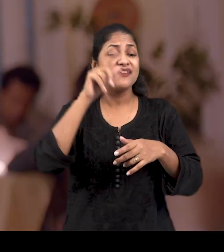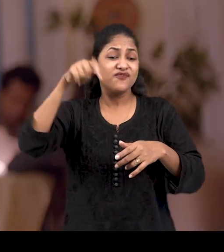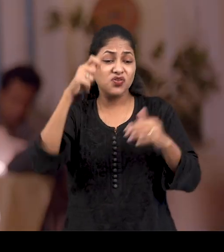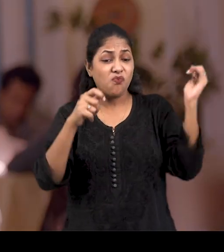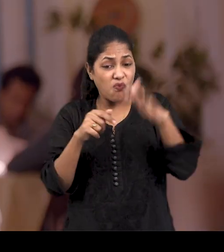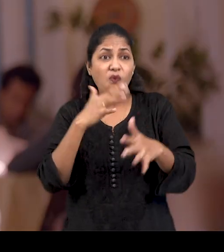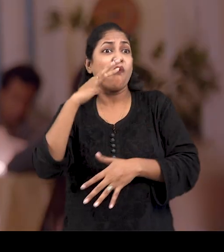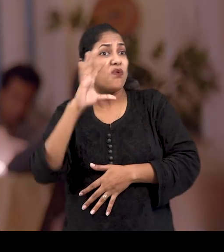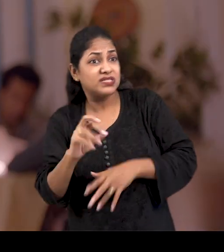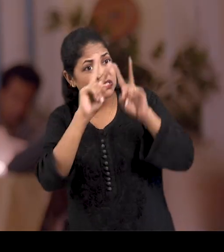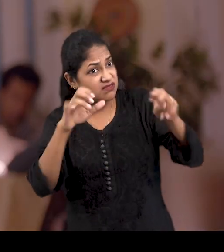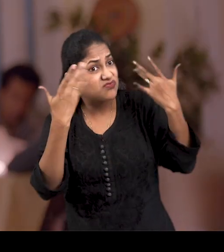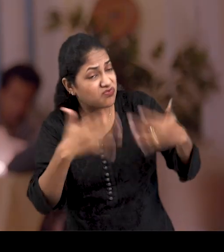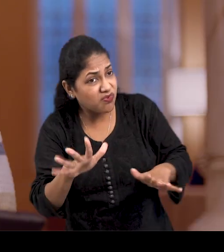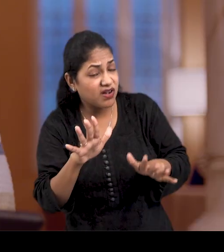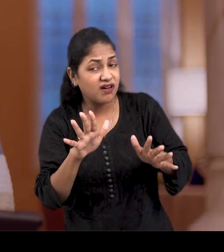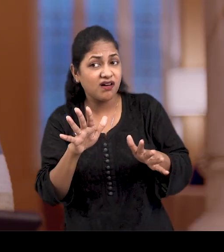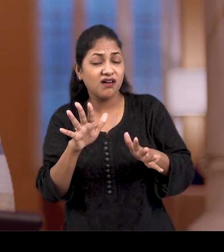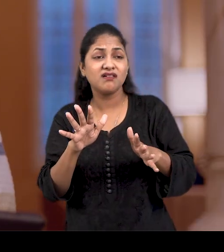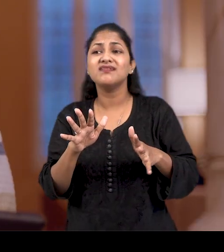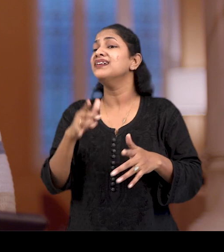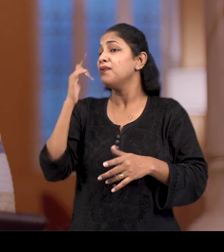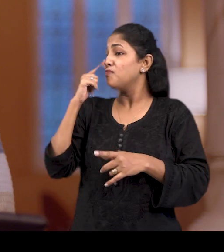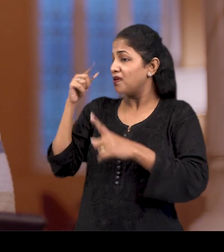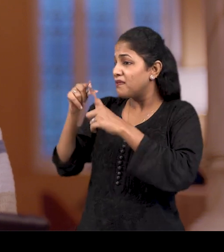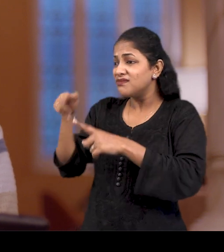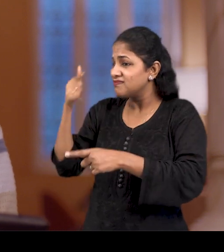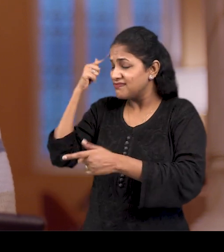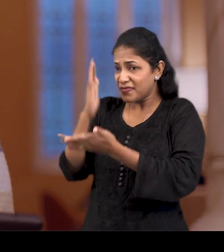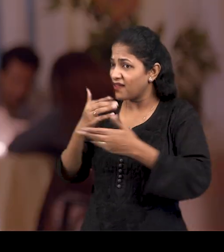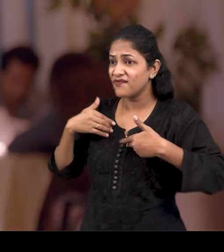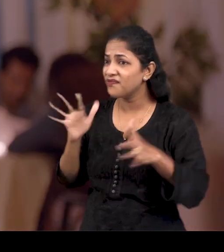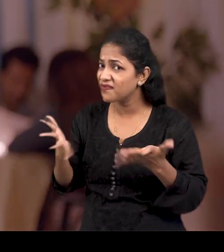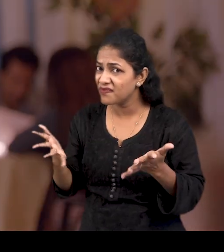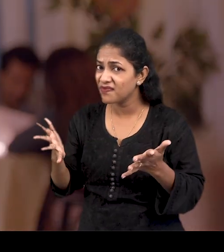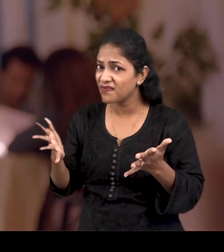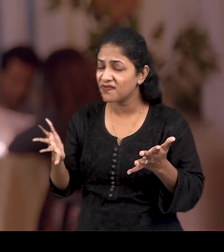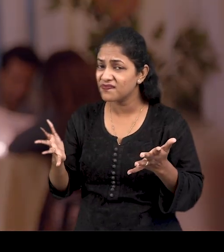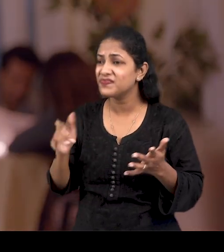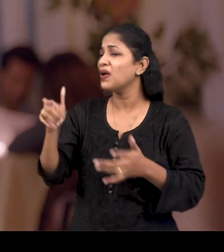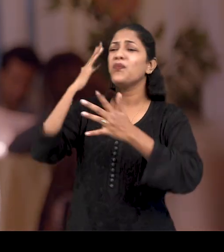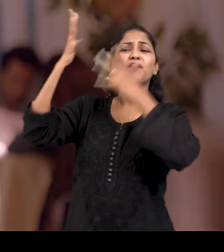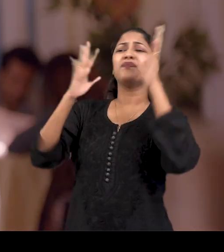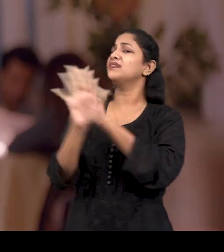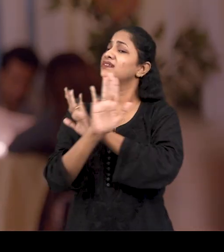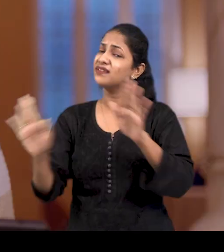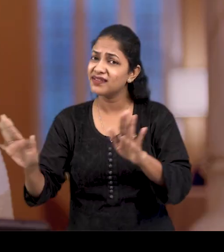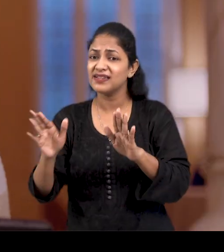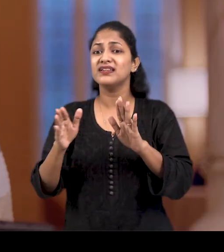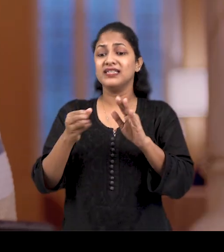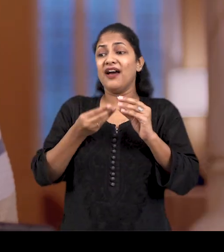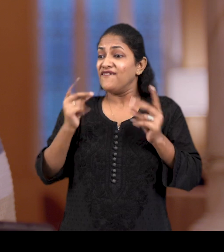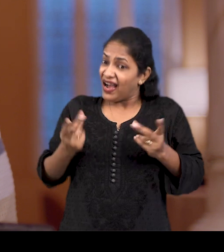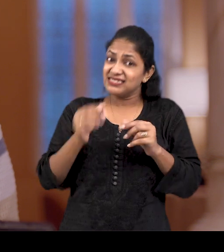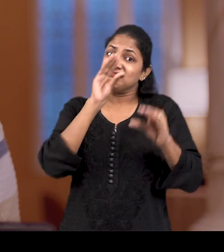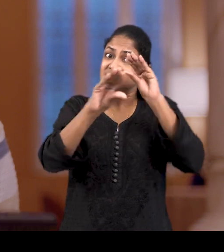તપાસ કરી કે આ વિડીયો અસલી છે કે નહીં? પ્રિયા, તું મારી વાત પર ક્યારેય ભરોસો નથી કરતી. ચિંતા ના કરો, જલ્દી